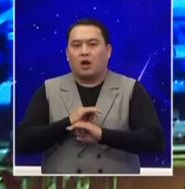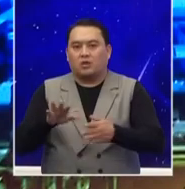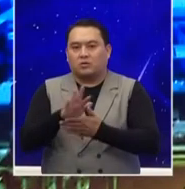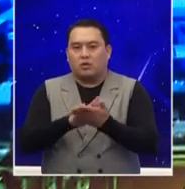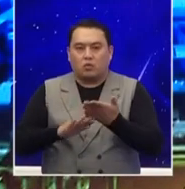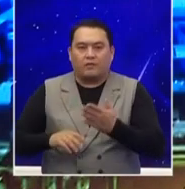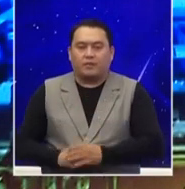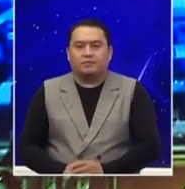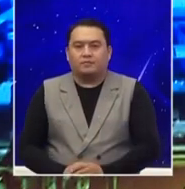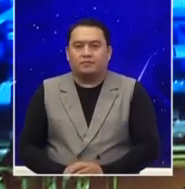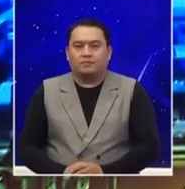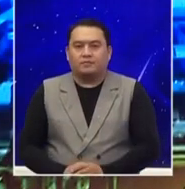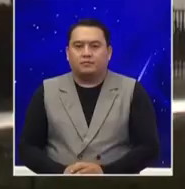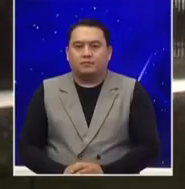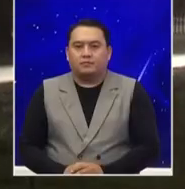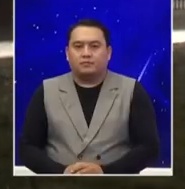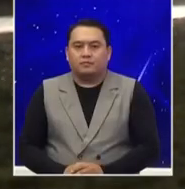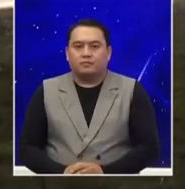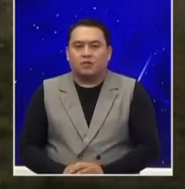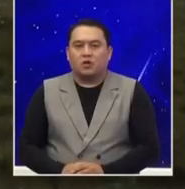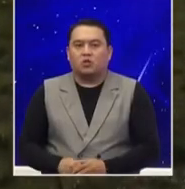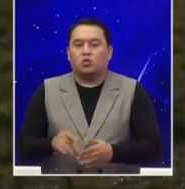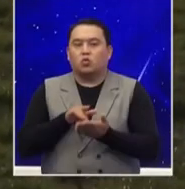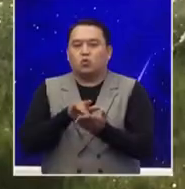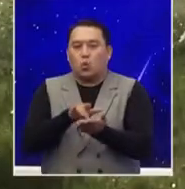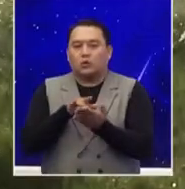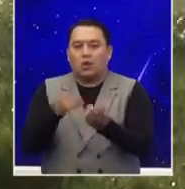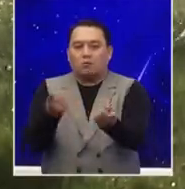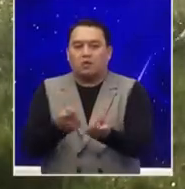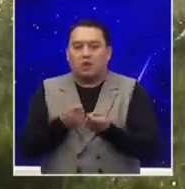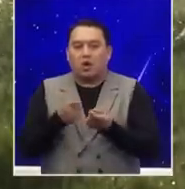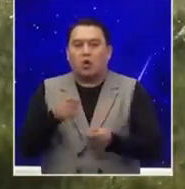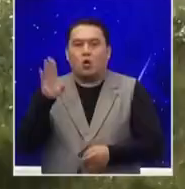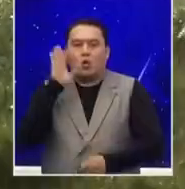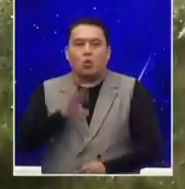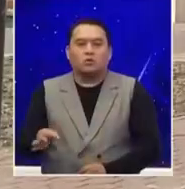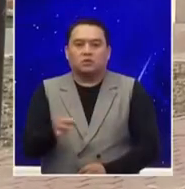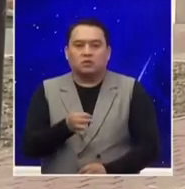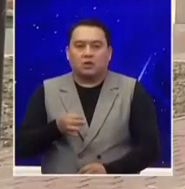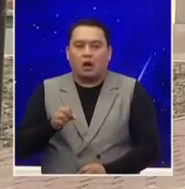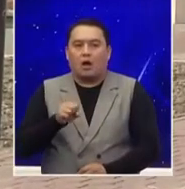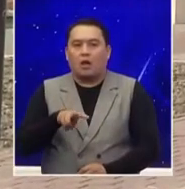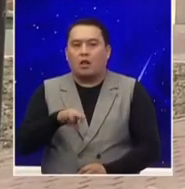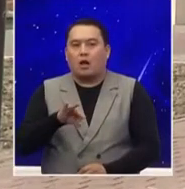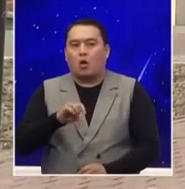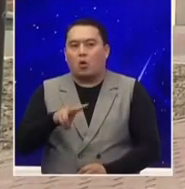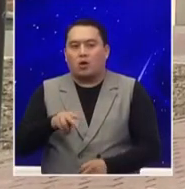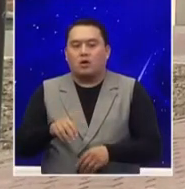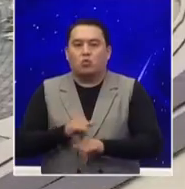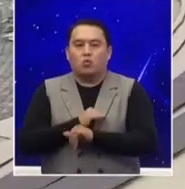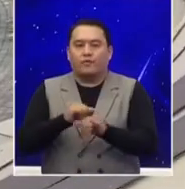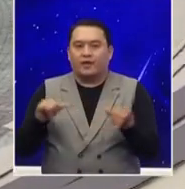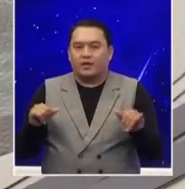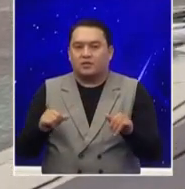1а смагулова благодаря туристической привлекательности озеро алаколь в прибрежном поселке агши стремительно